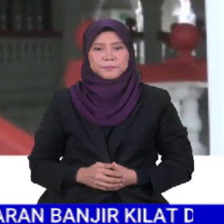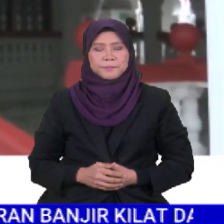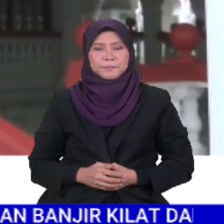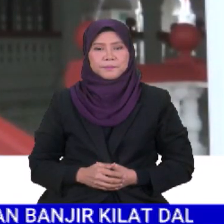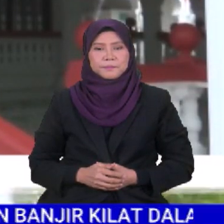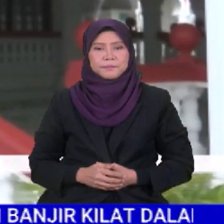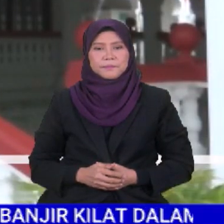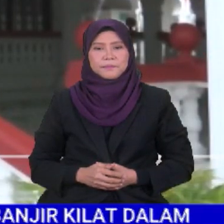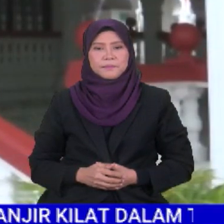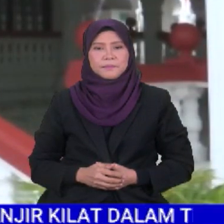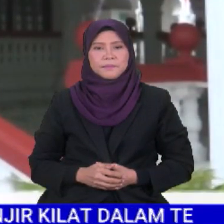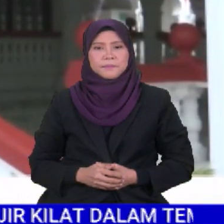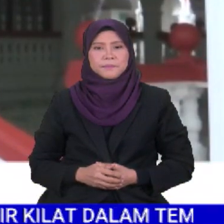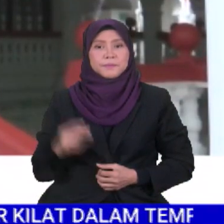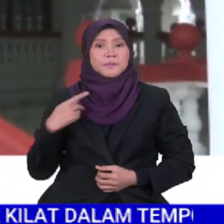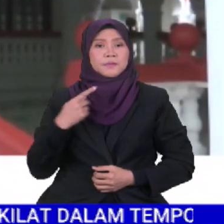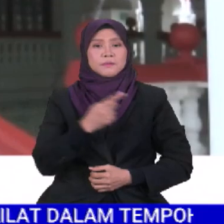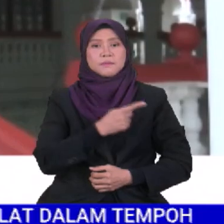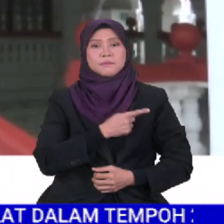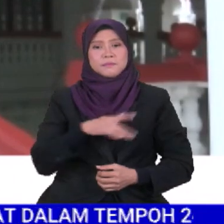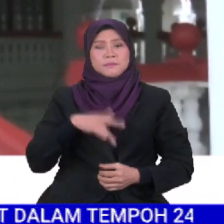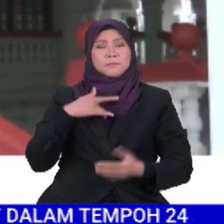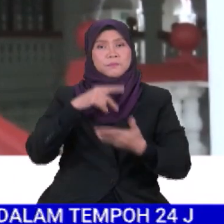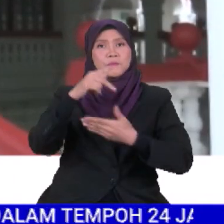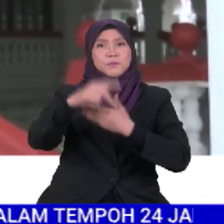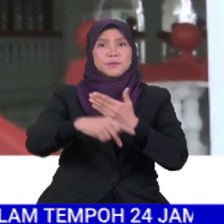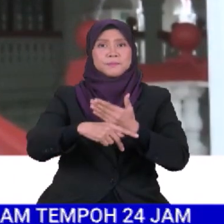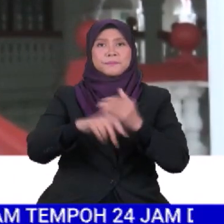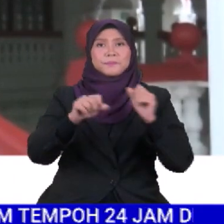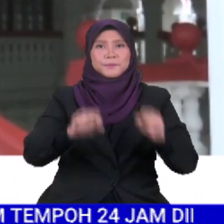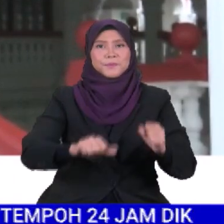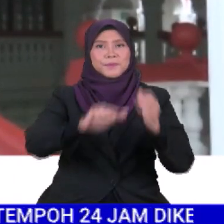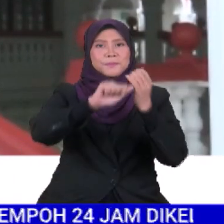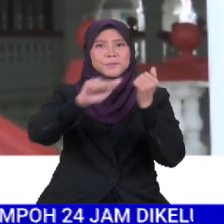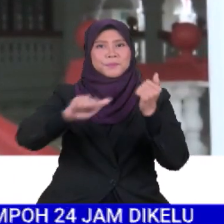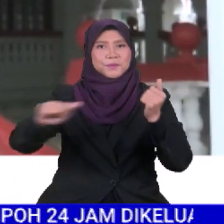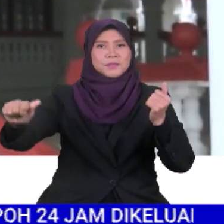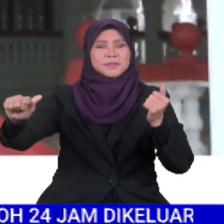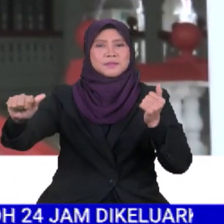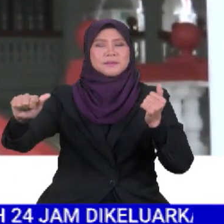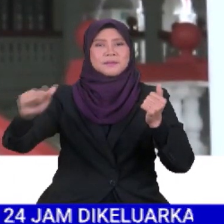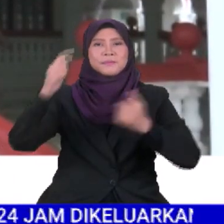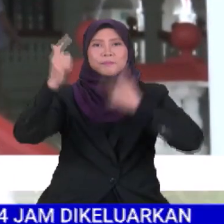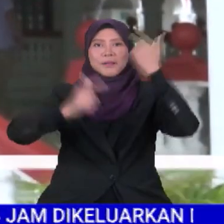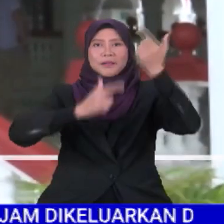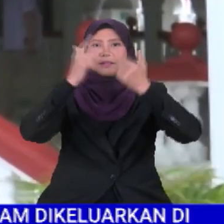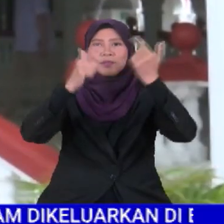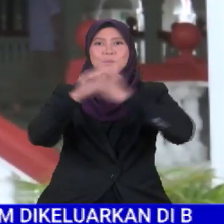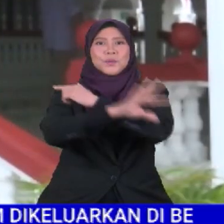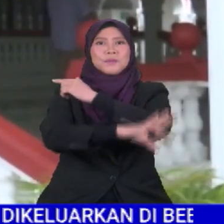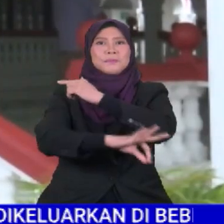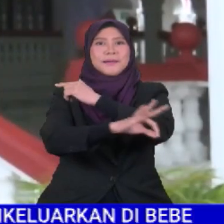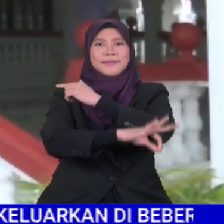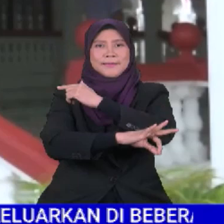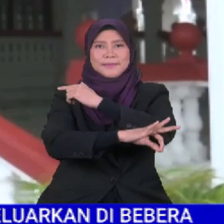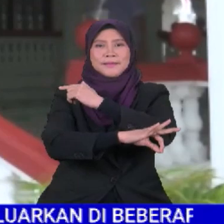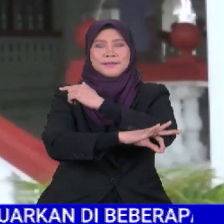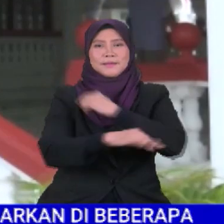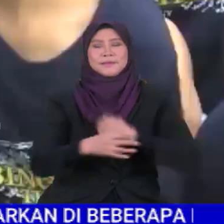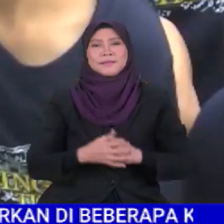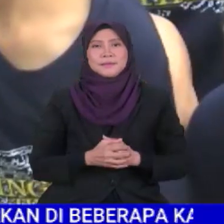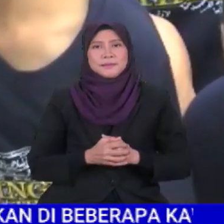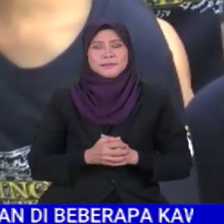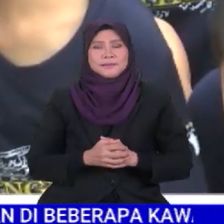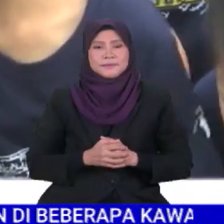Kami merasakan program ini adalah satu program yang dapat mempromosikan pelancongan Negeri Sudan, terutama produk pelancongan Negeri Sudan